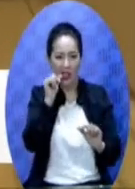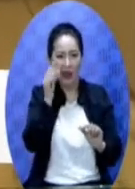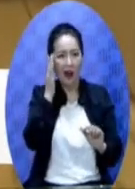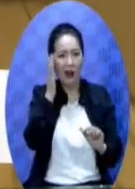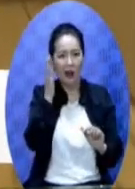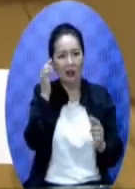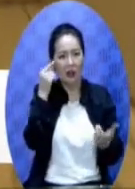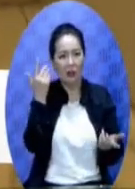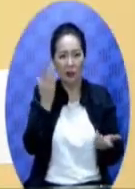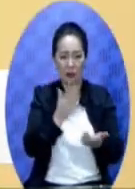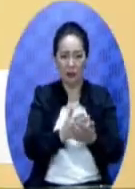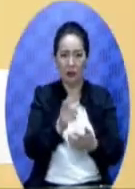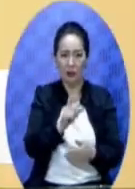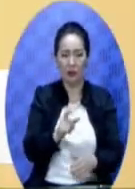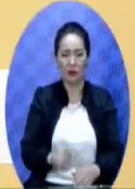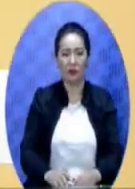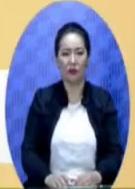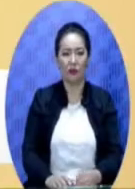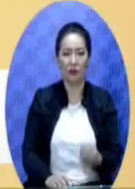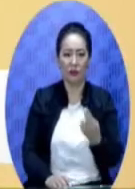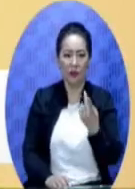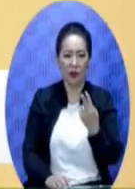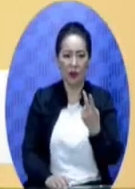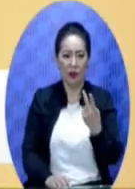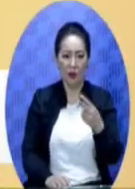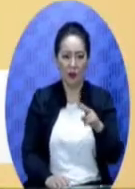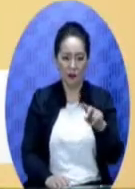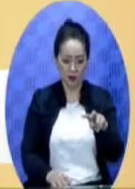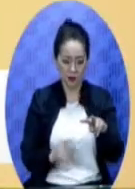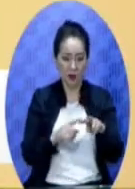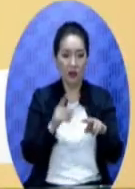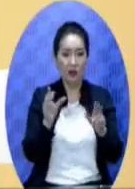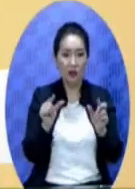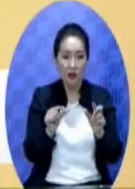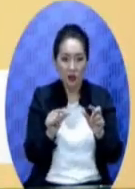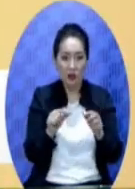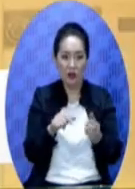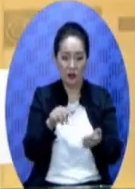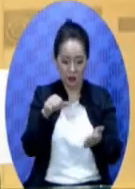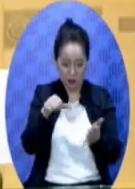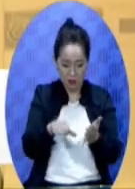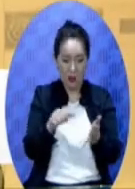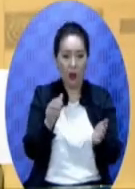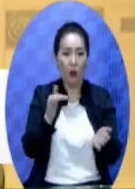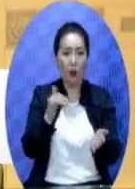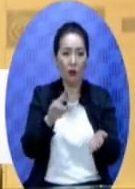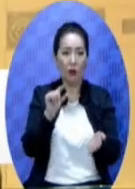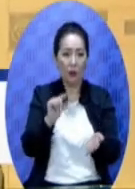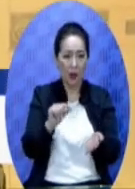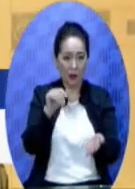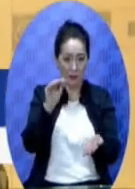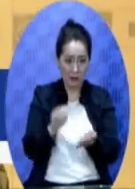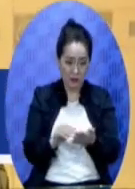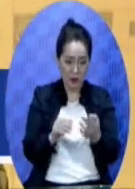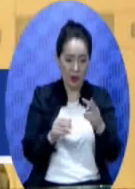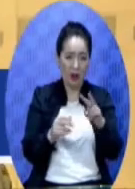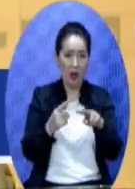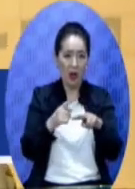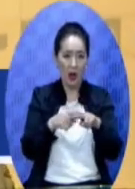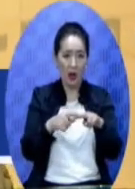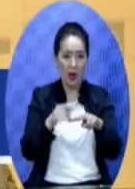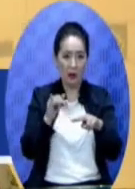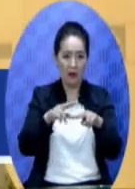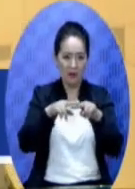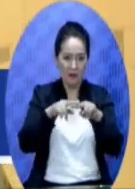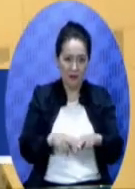байна. Хоёр довчны чинь нэг жижигэн дарах юм бол арай бага ус гоожно. А хоёулангийн зэрэг дарууд